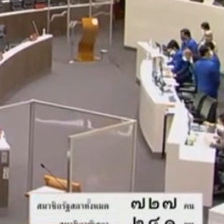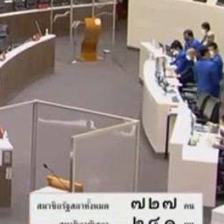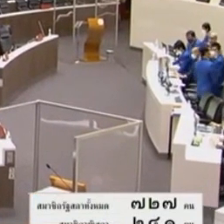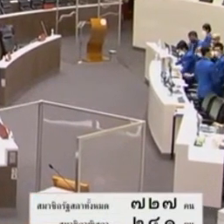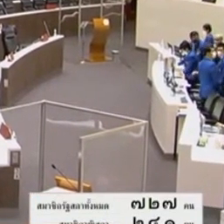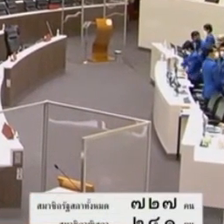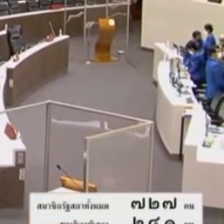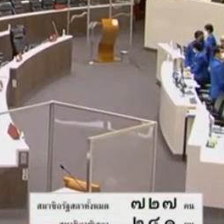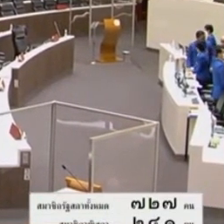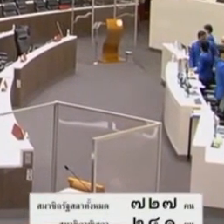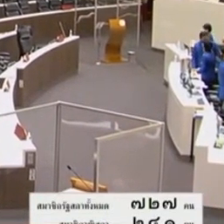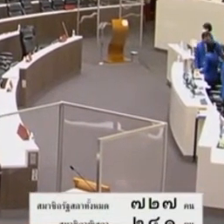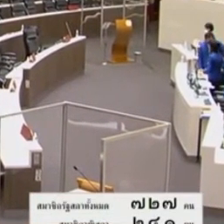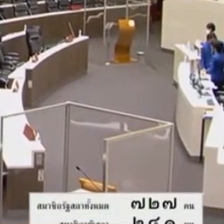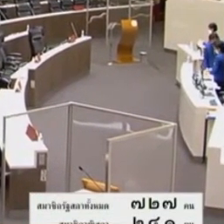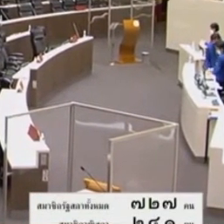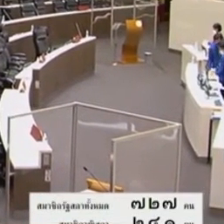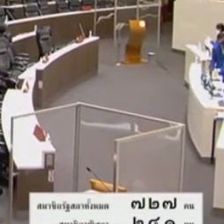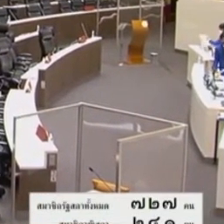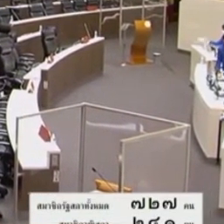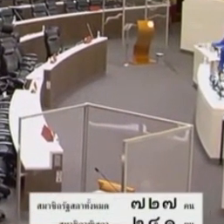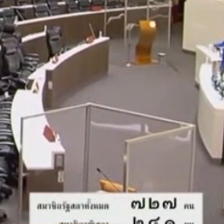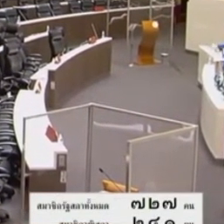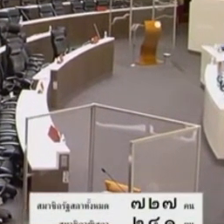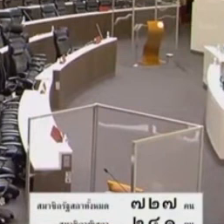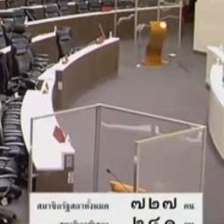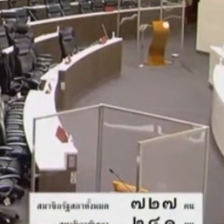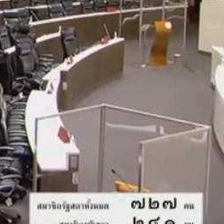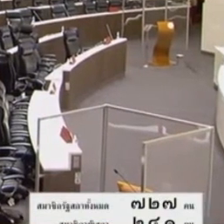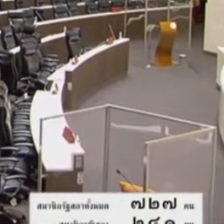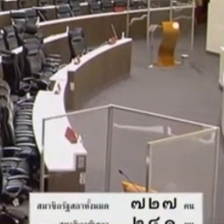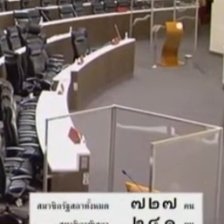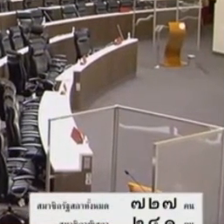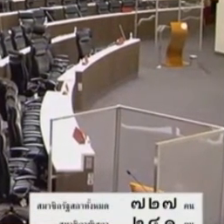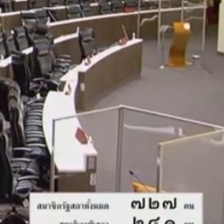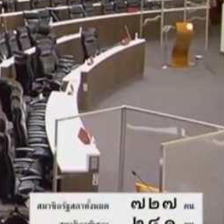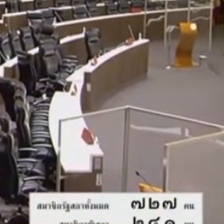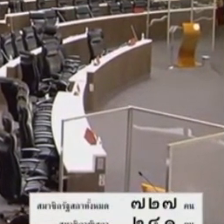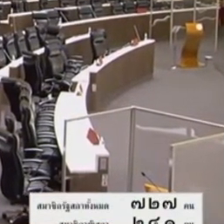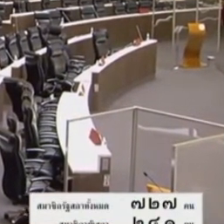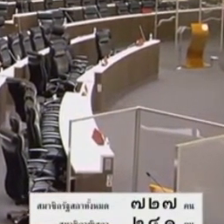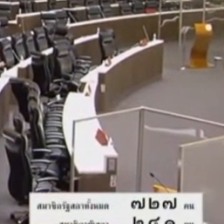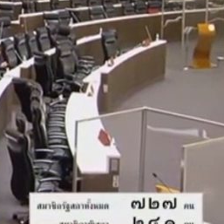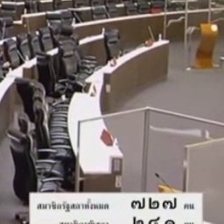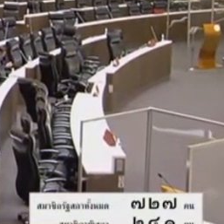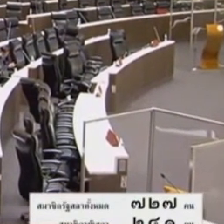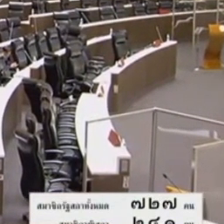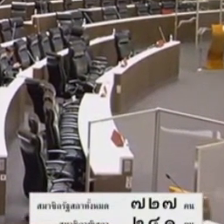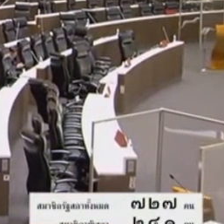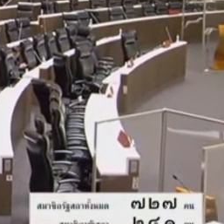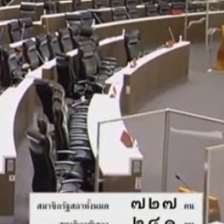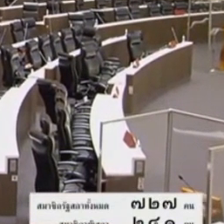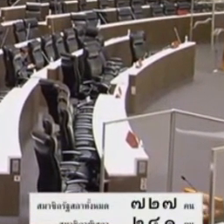างการตรวจนับคะแนนจากทางคณะกรรมการที่ได้แต่งตั้งขึ้นนะคะมี6คนค่ะ